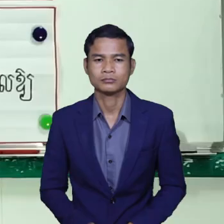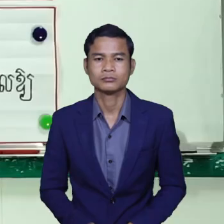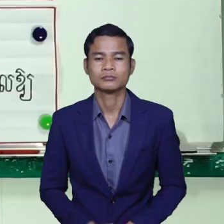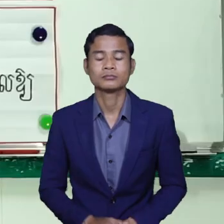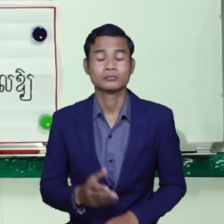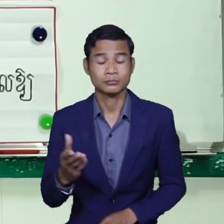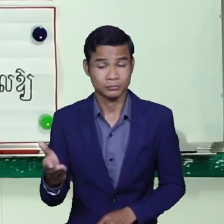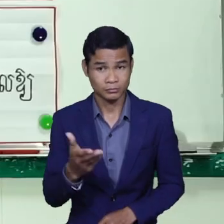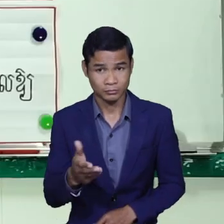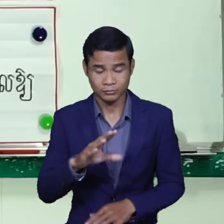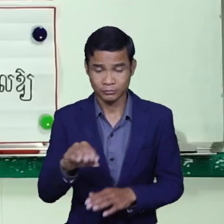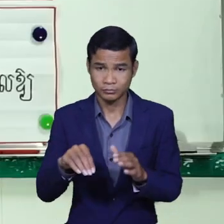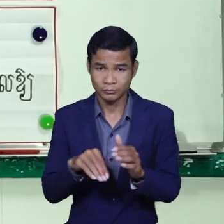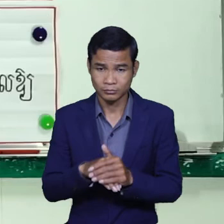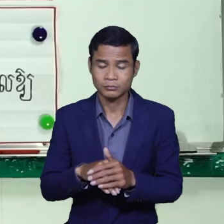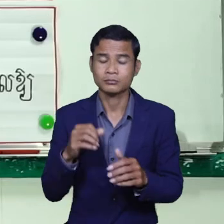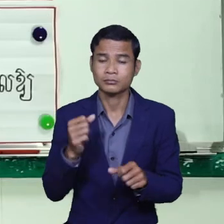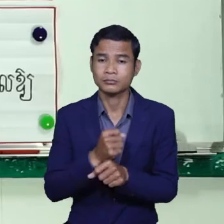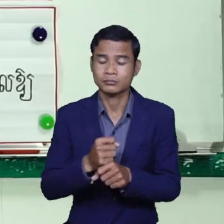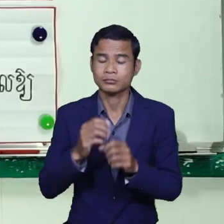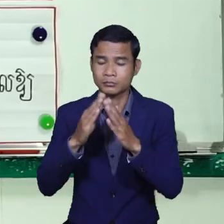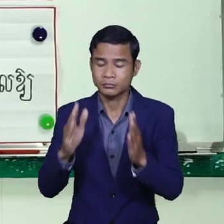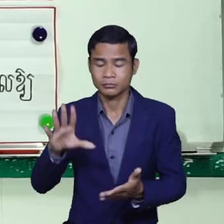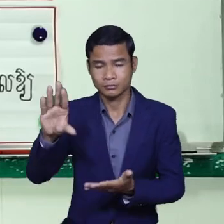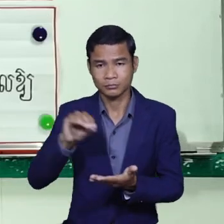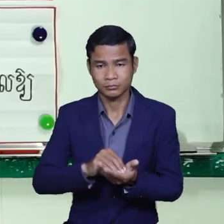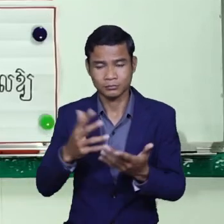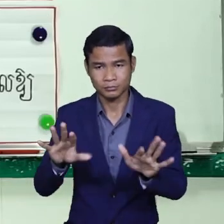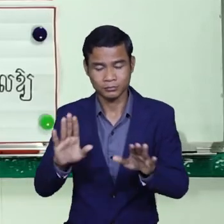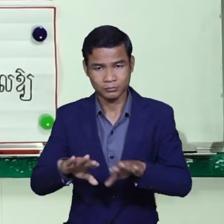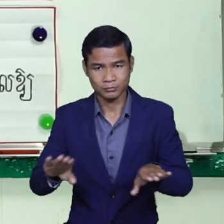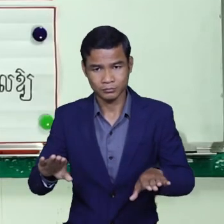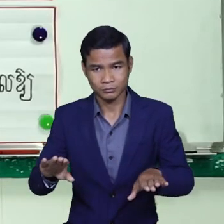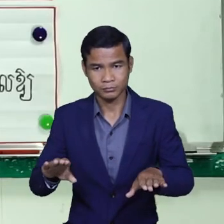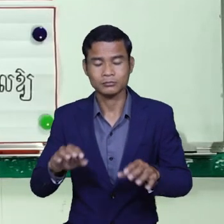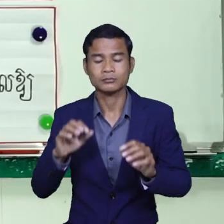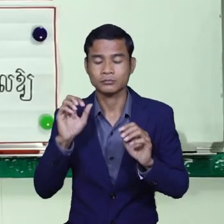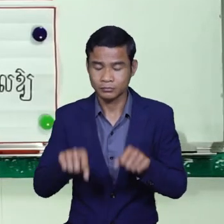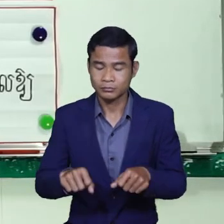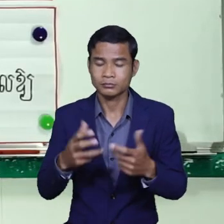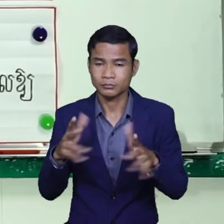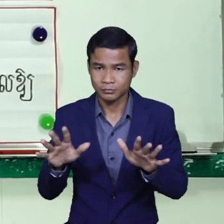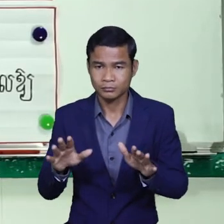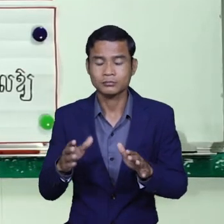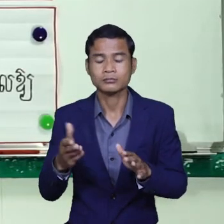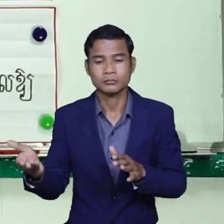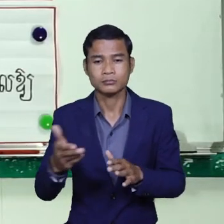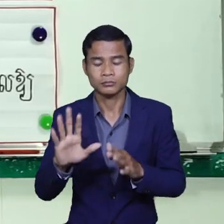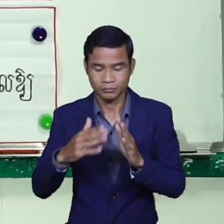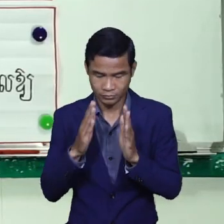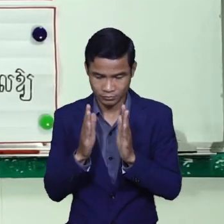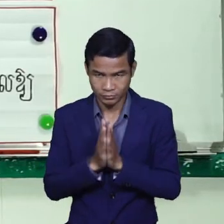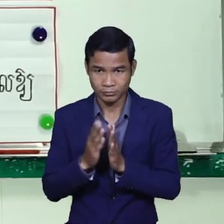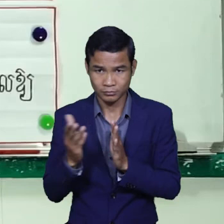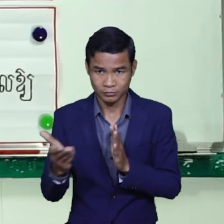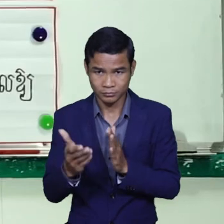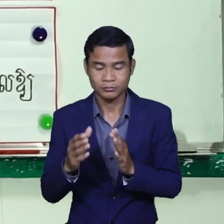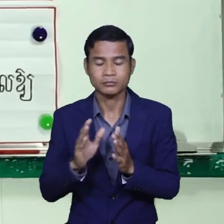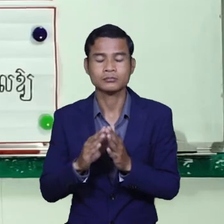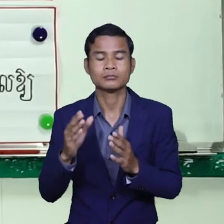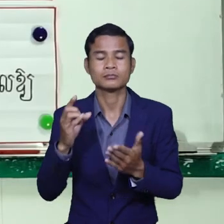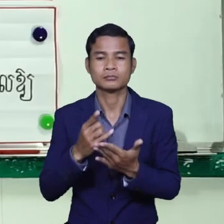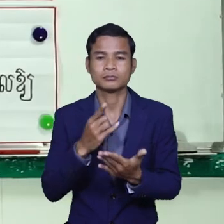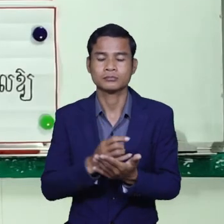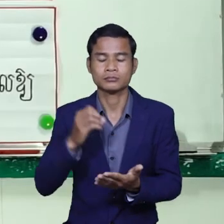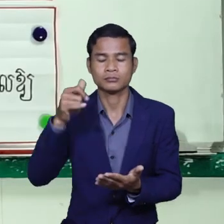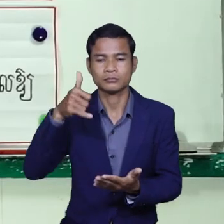Chà con tặng ạc nế ta con bằng con cách gặp tè rồi rồi hai rừng ở con. Chà rồi rồi hai nó con nó chà ở con chân chà chân xâm rập mê riêng